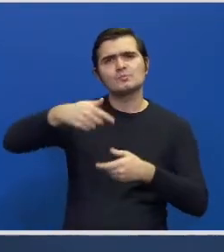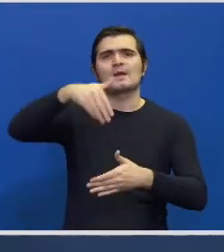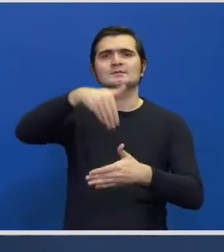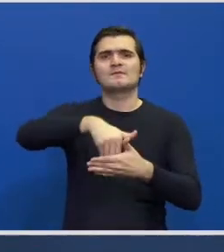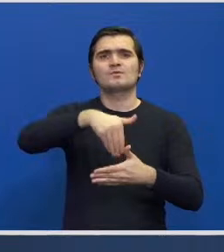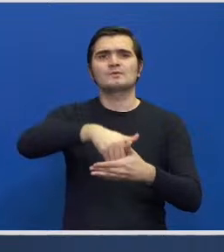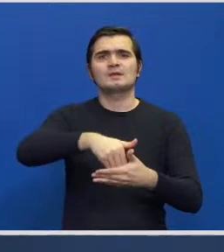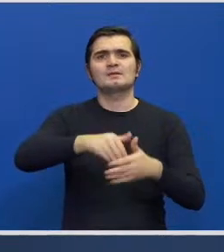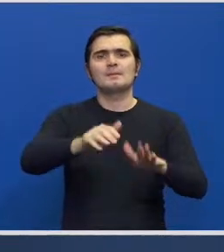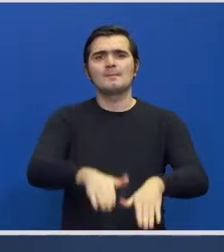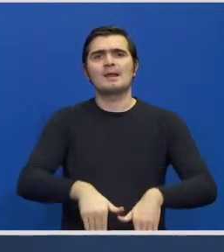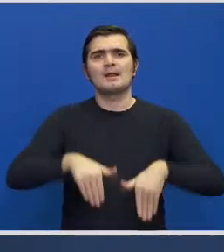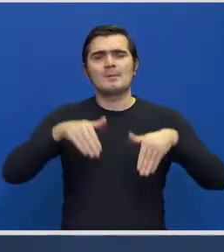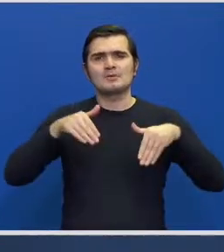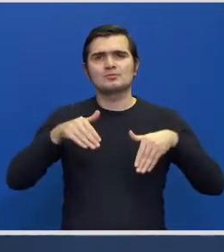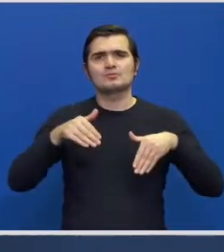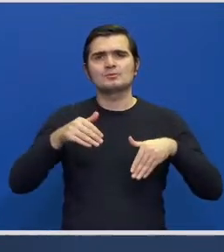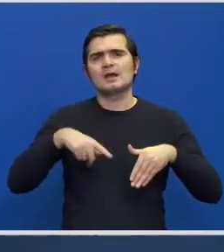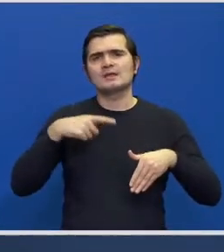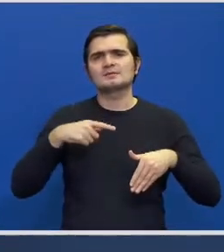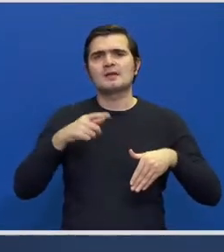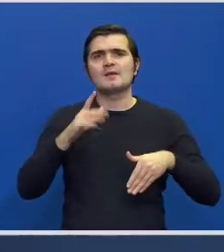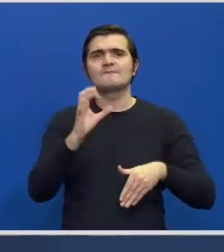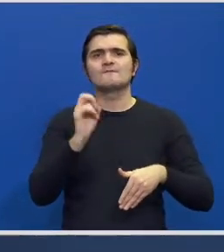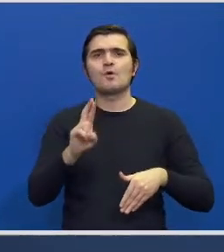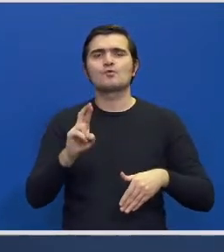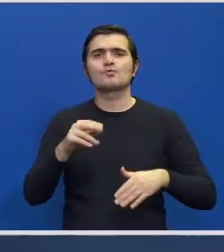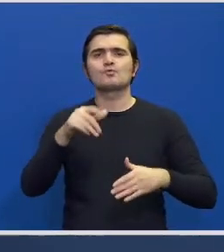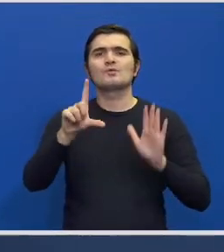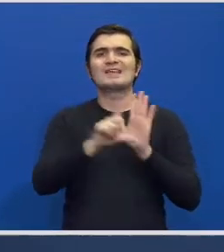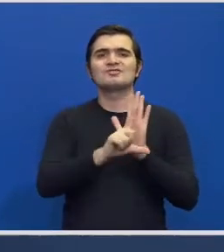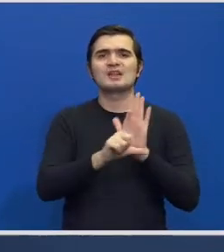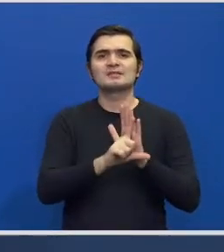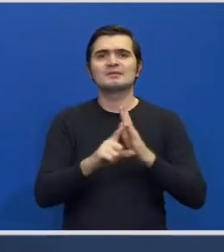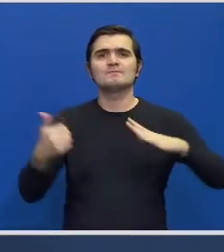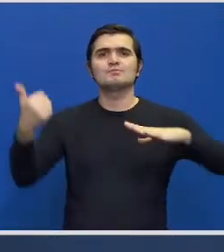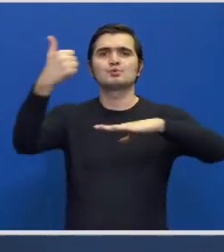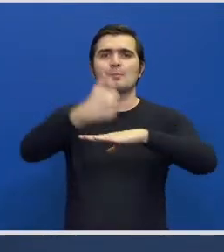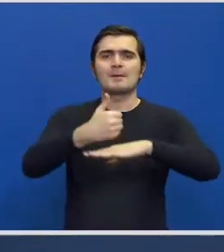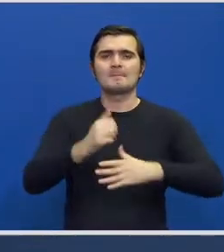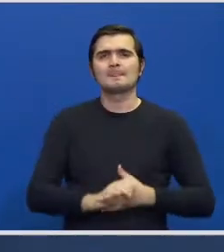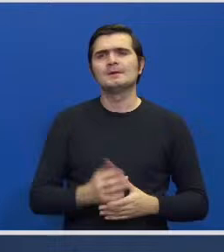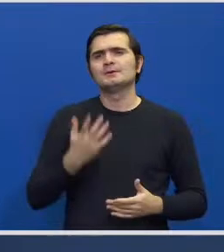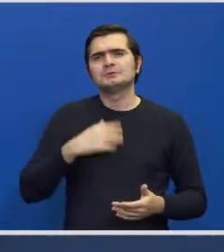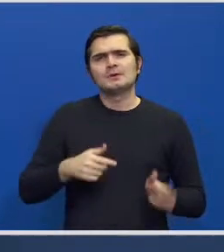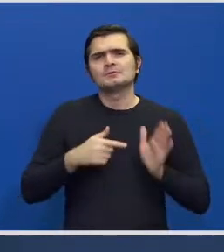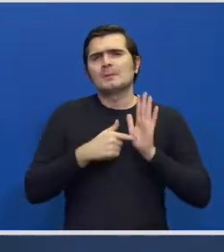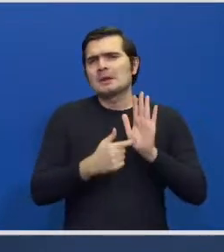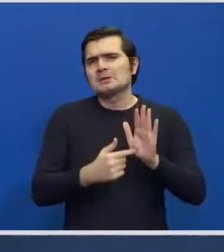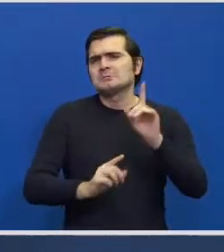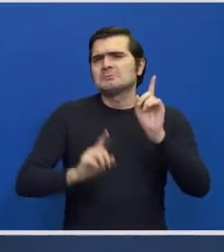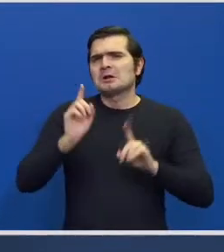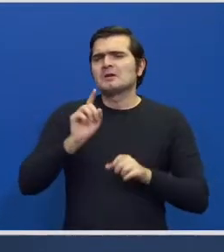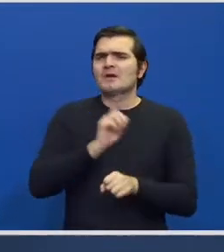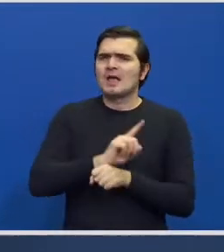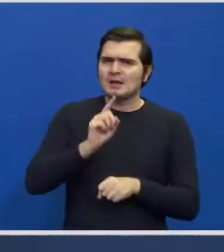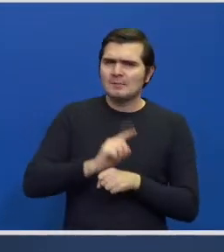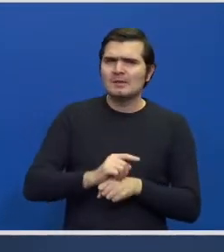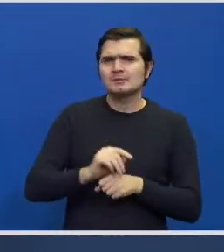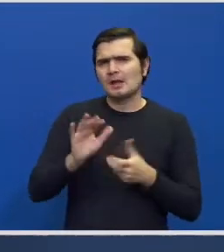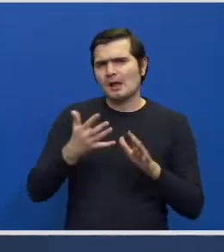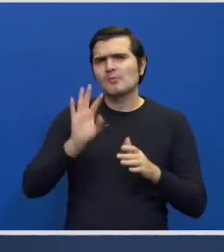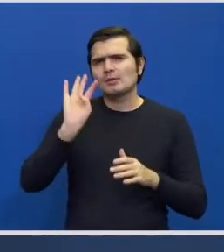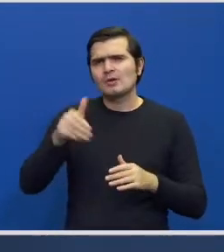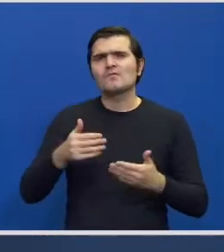vederea dezbaterii și votării de către Forul Legislativ Suprem. Aș vrea să prezint câteva elemente, deși ele au